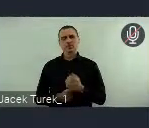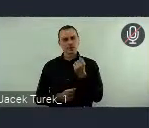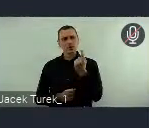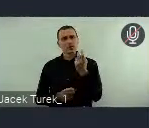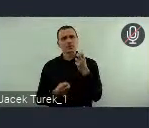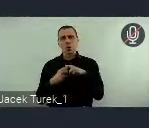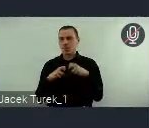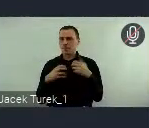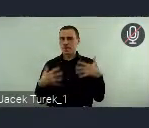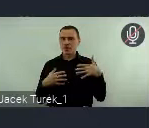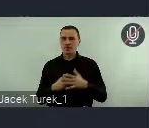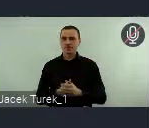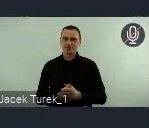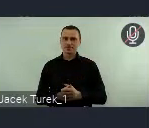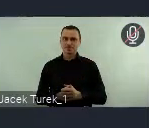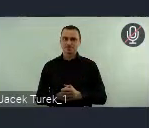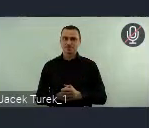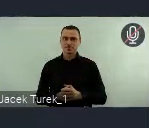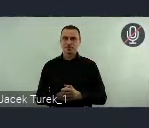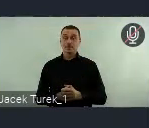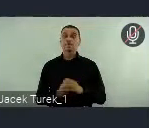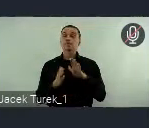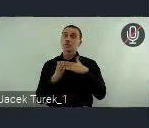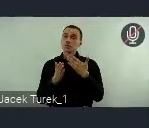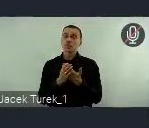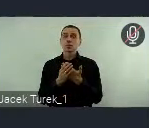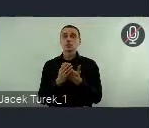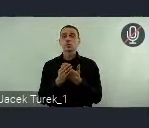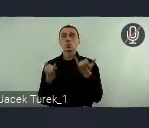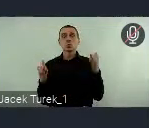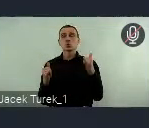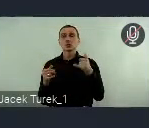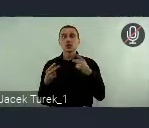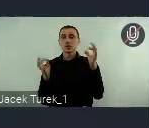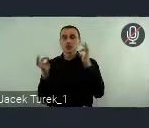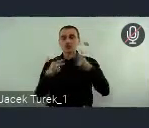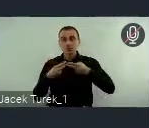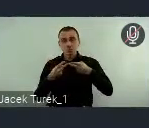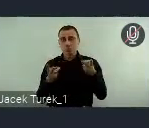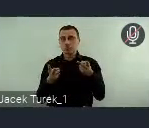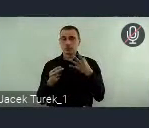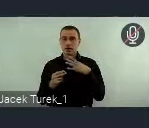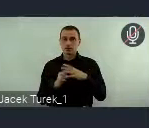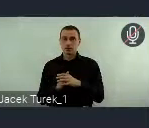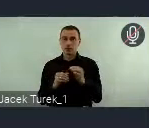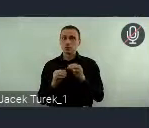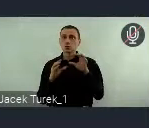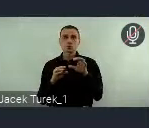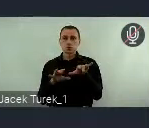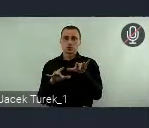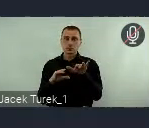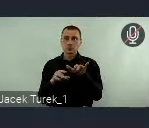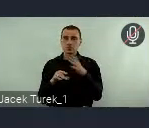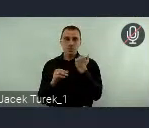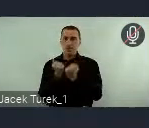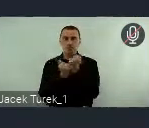natychmiast oczywiście się odzywa wiadomo że jeśli robimy takie działania informujemy o tym jakoś mi się teraz informujemy cyfrową Informujemy się inaczej